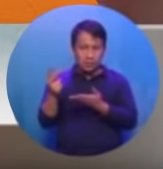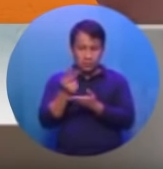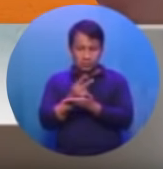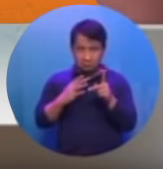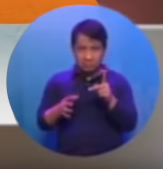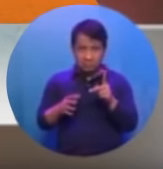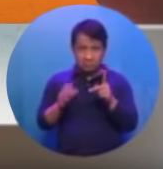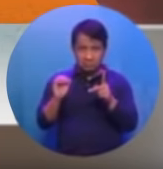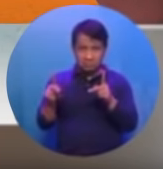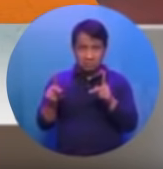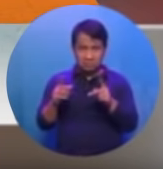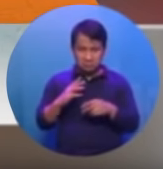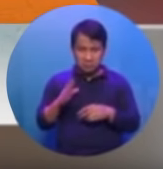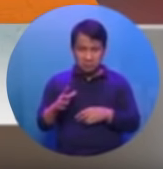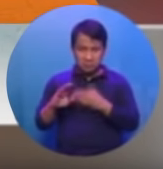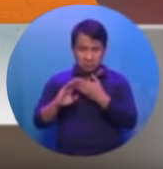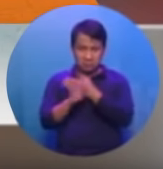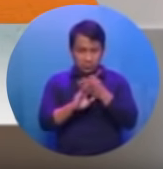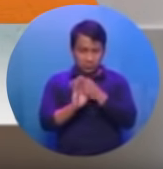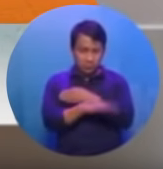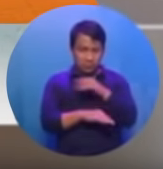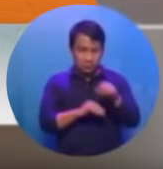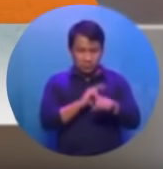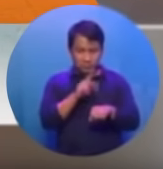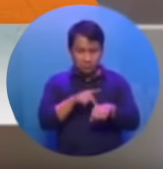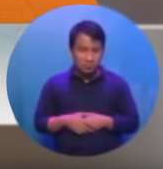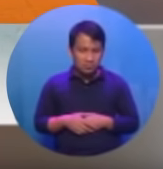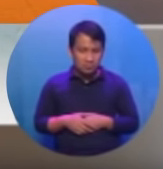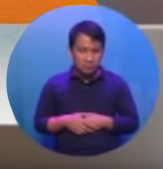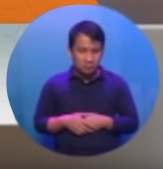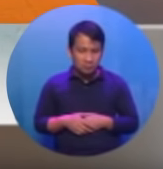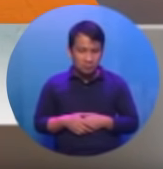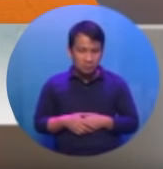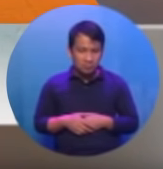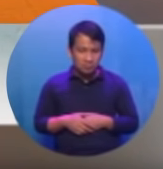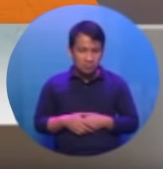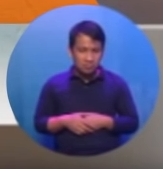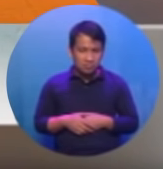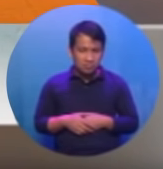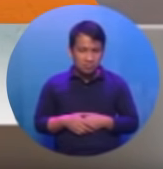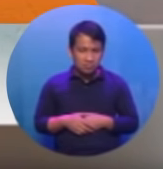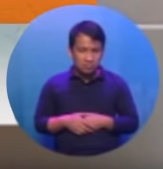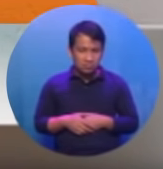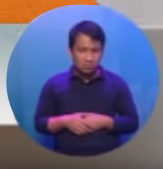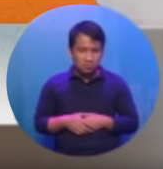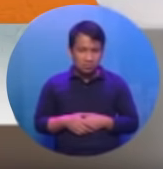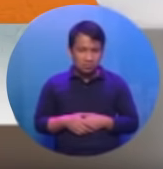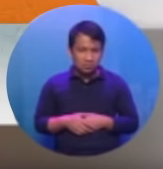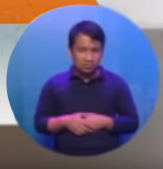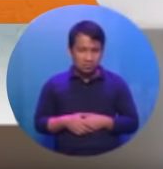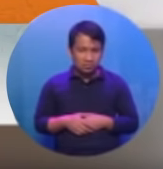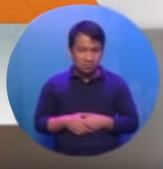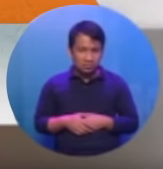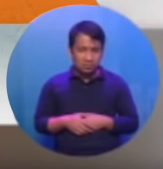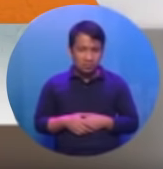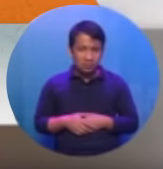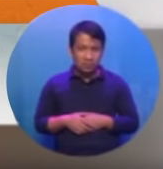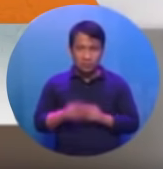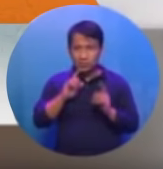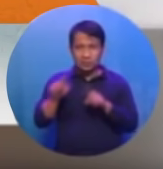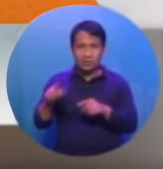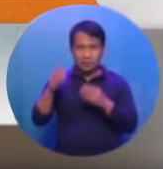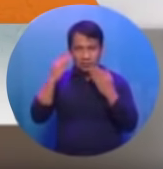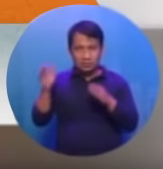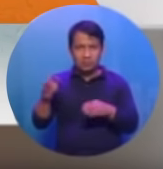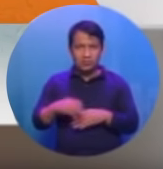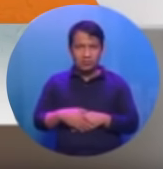sa Pilipinas. Parig ba kayo na madideport yung anak nyo? Ano pong reaksyon nyo? Paano ko naman masasagot? Hindi ko naman ang alam ng ginagawa na, sir. Hindi